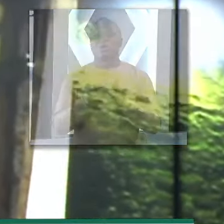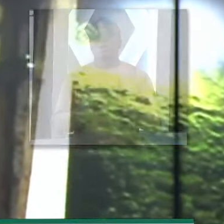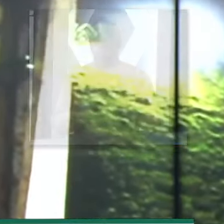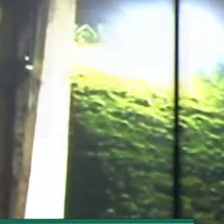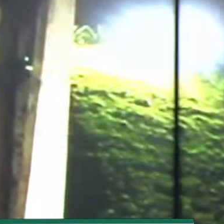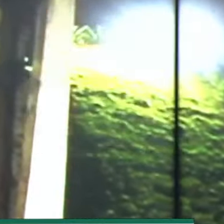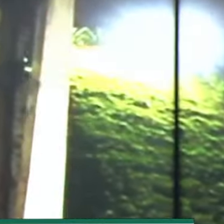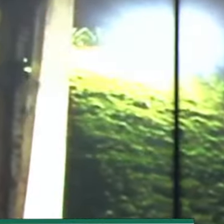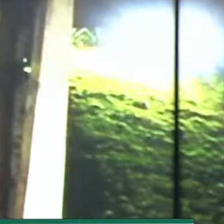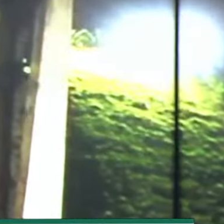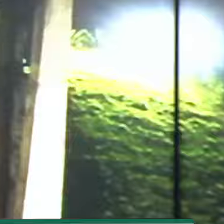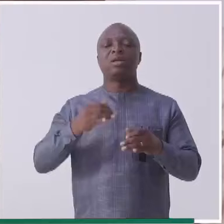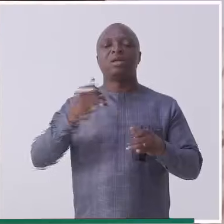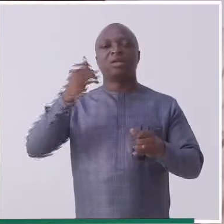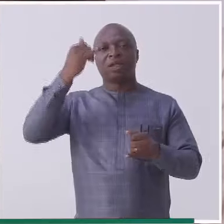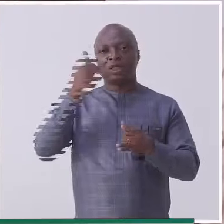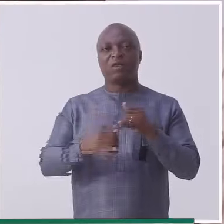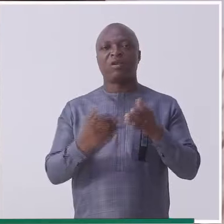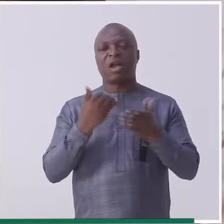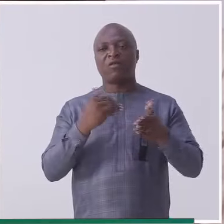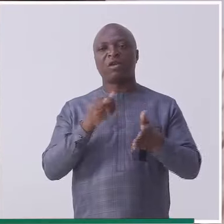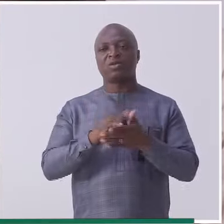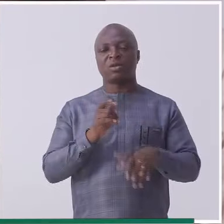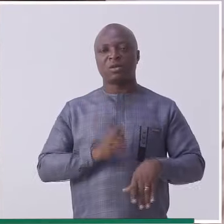des ministres. Nous l'écoutons.